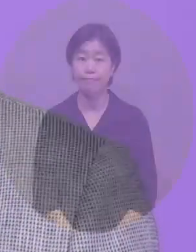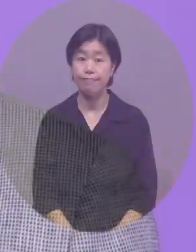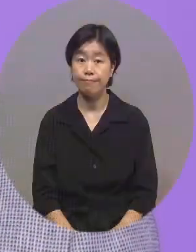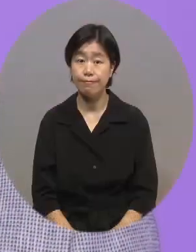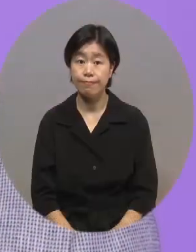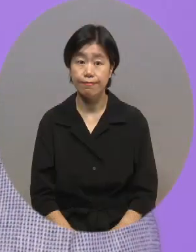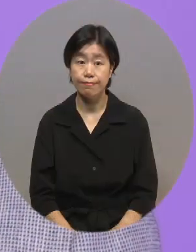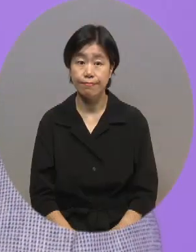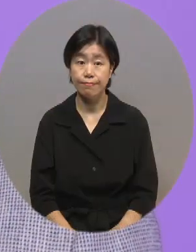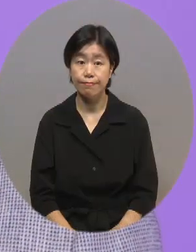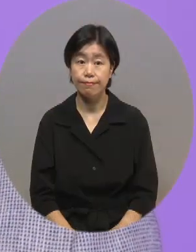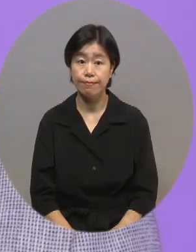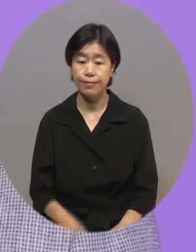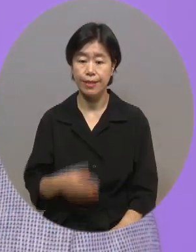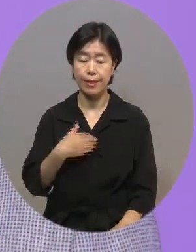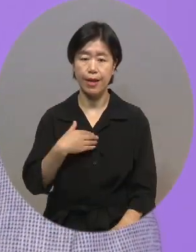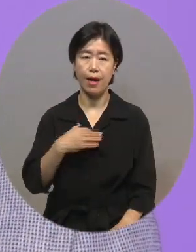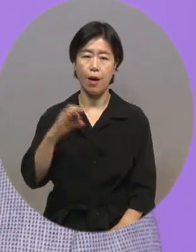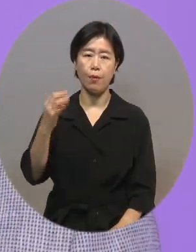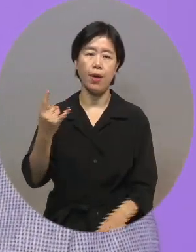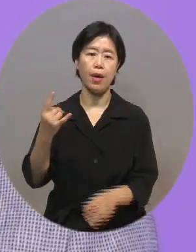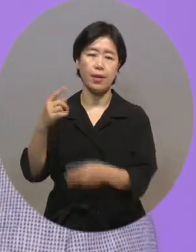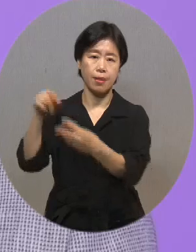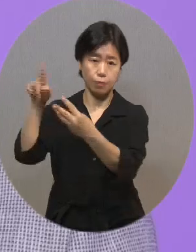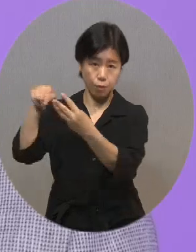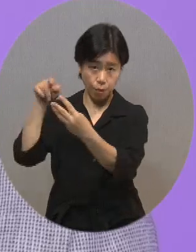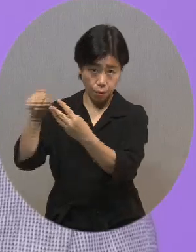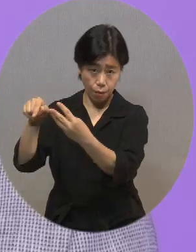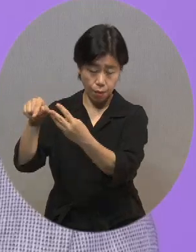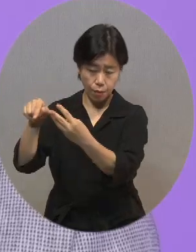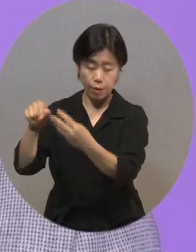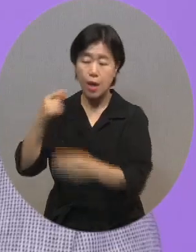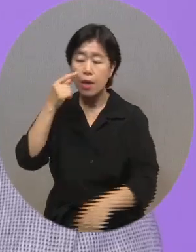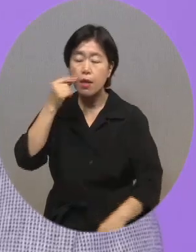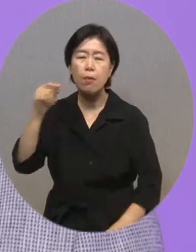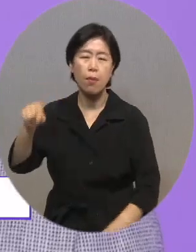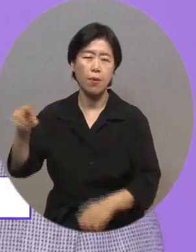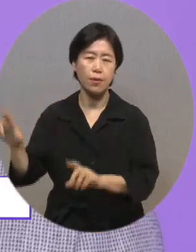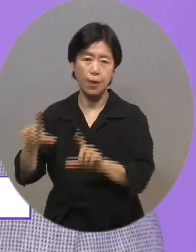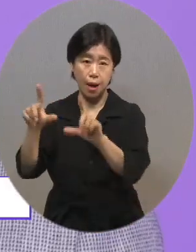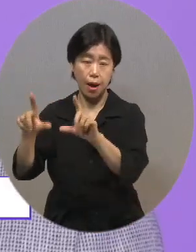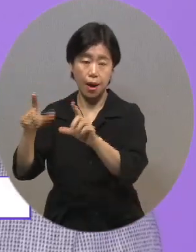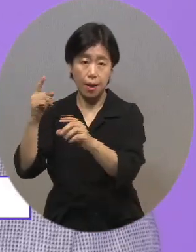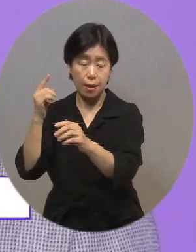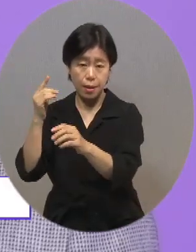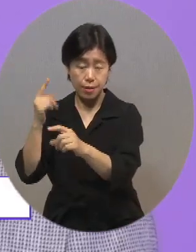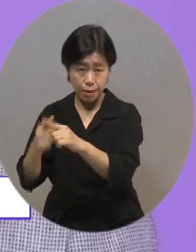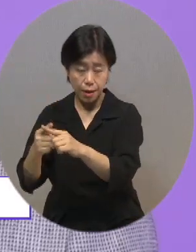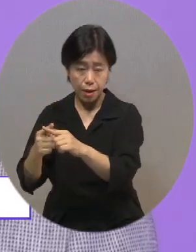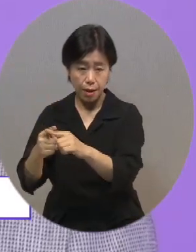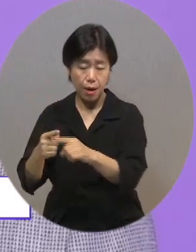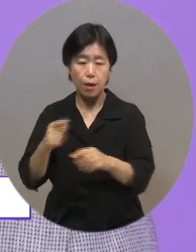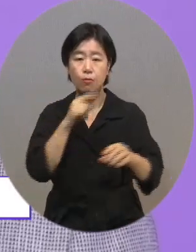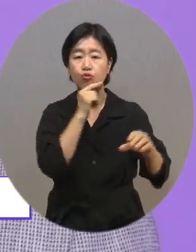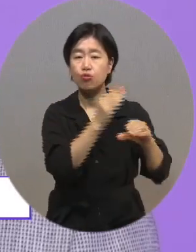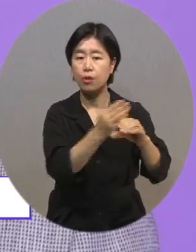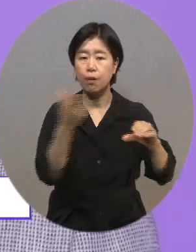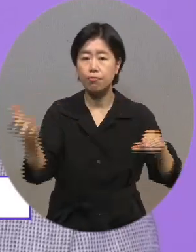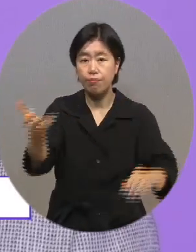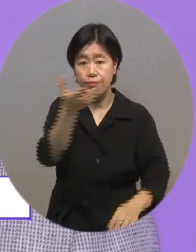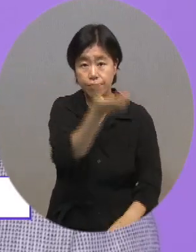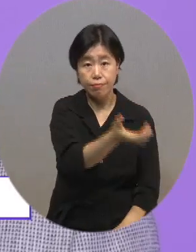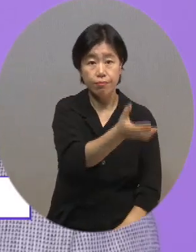외삼촌 같은 경우에는 일본에서 사시다가 북한으로 귀국하신 분들이에요. 근데 한 분은 뭐